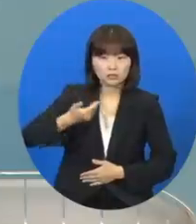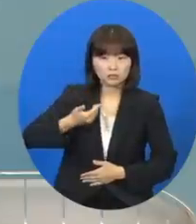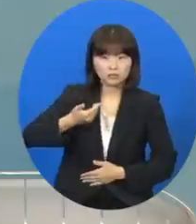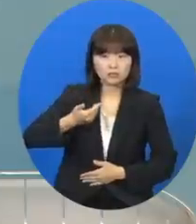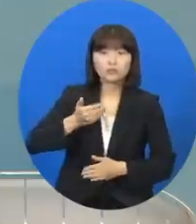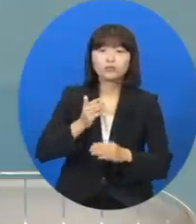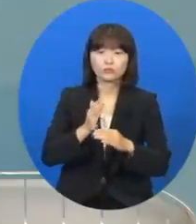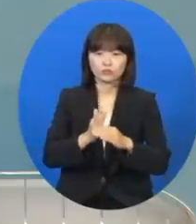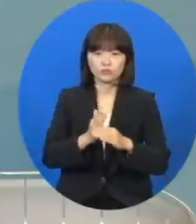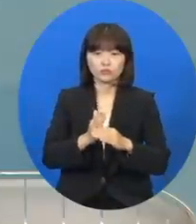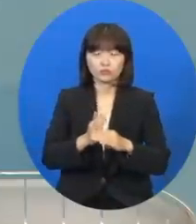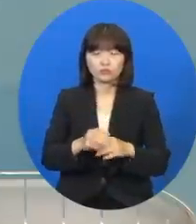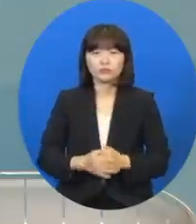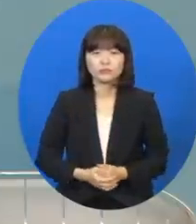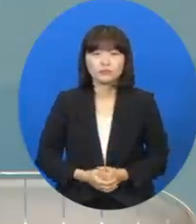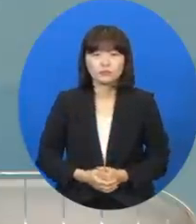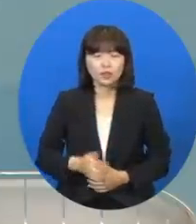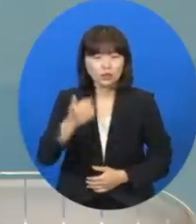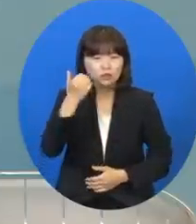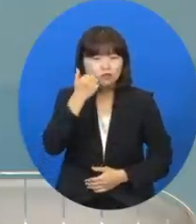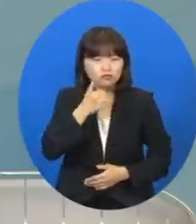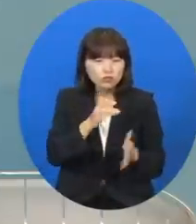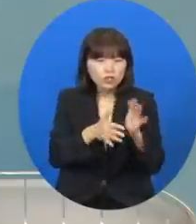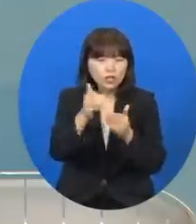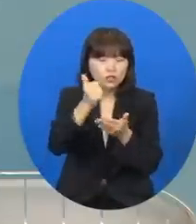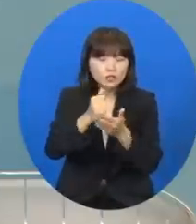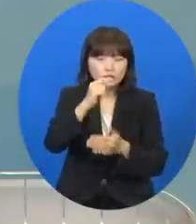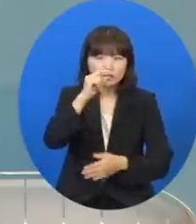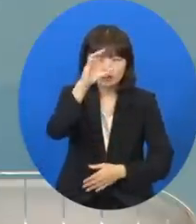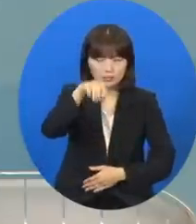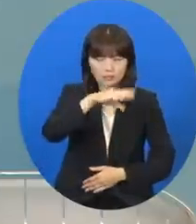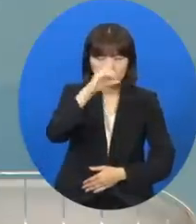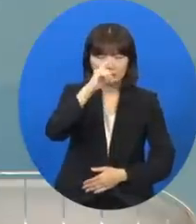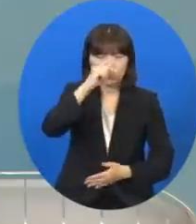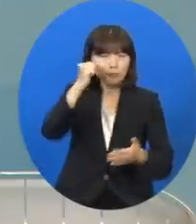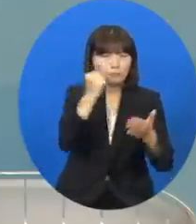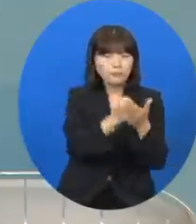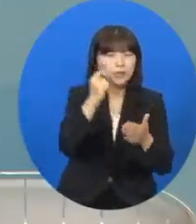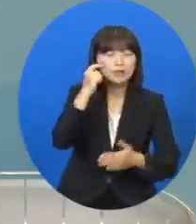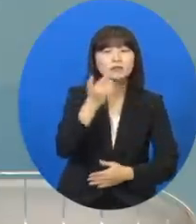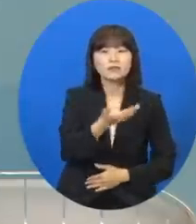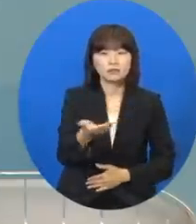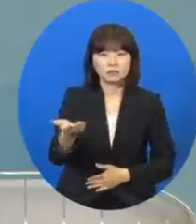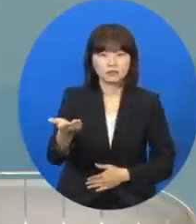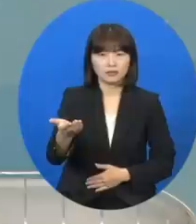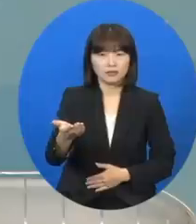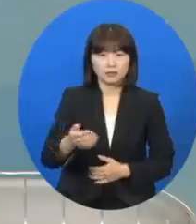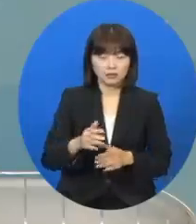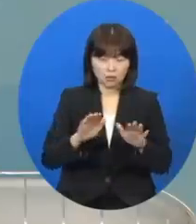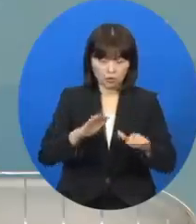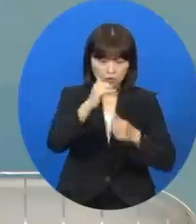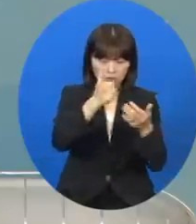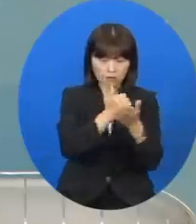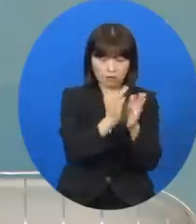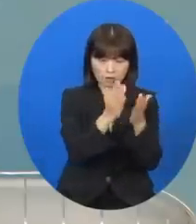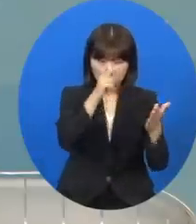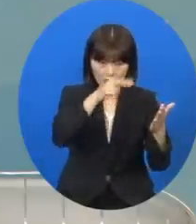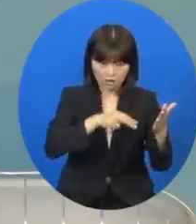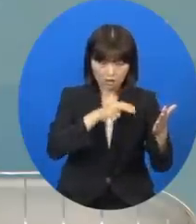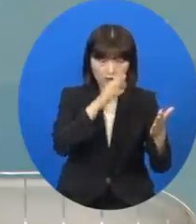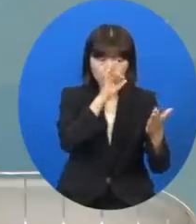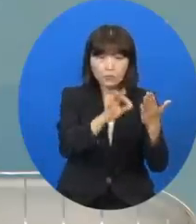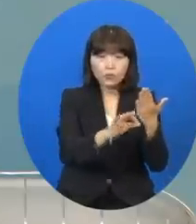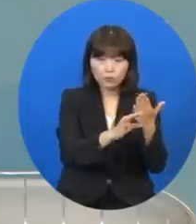계신데 누가 예수님을 십자가에 못 박았느냐 하는 거예요. 물론 오늘 성경을 읽어보셔서